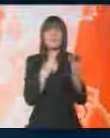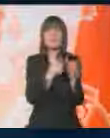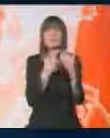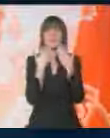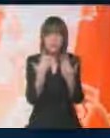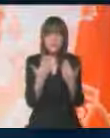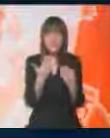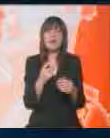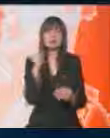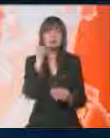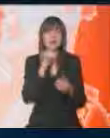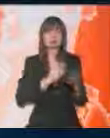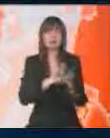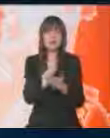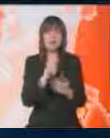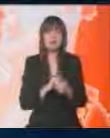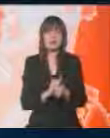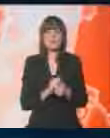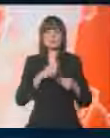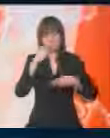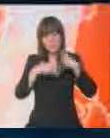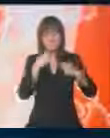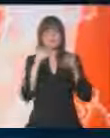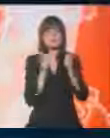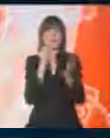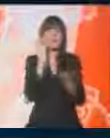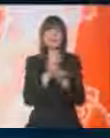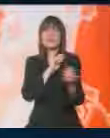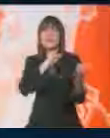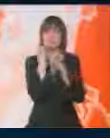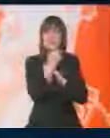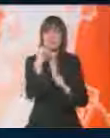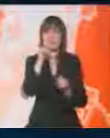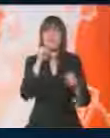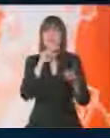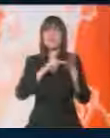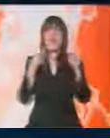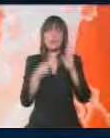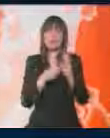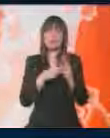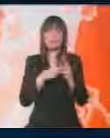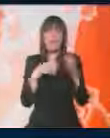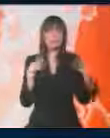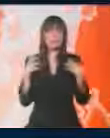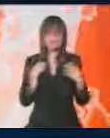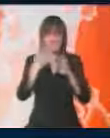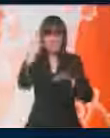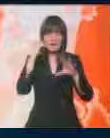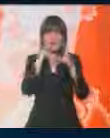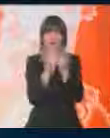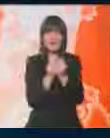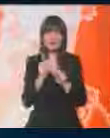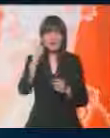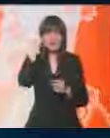pohvale, ali u svakom slučaju posljedica bi trebalo da bude, kažem, promjena te političke atmosfere, pred svega vrha